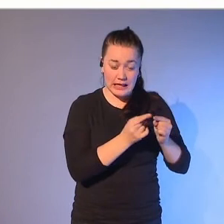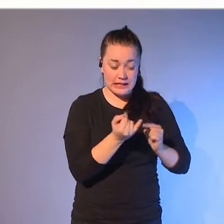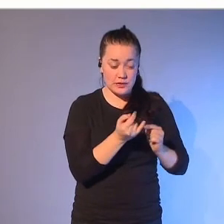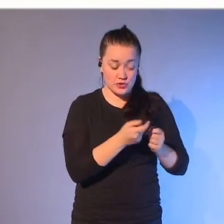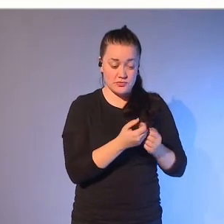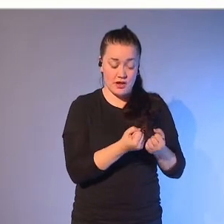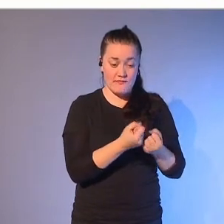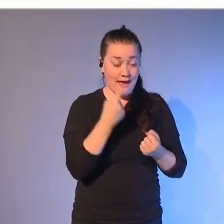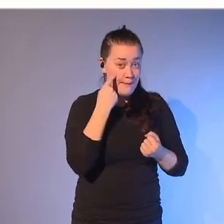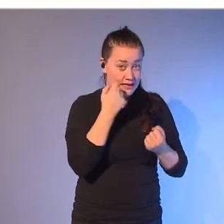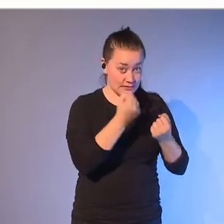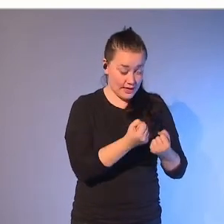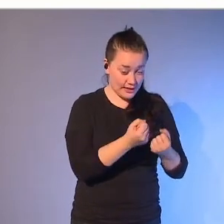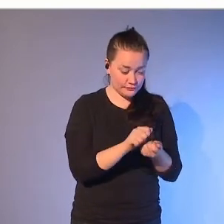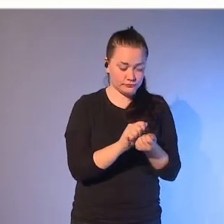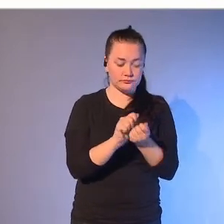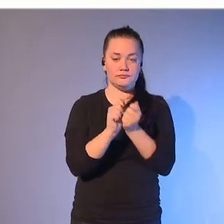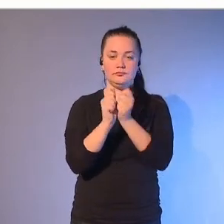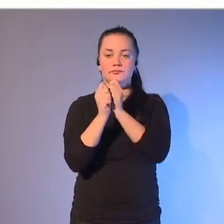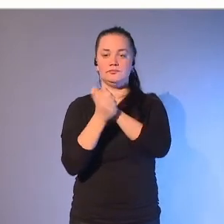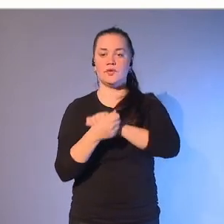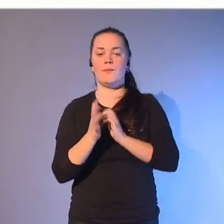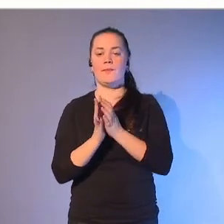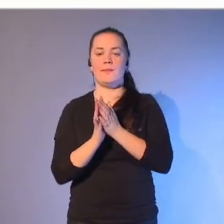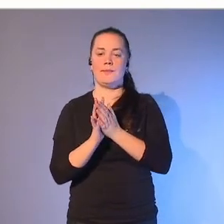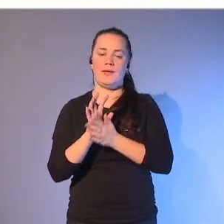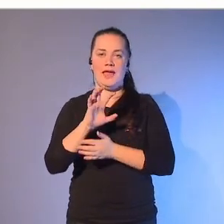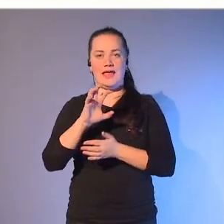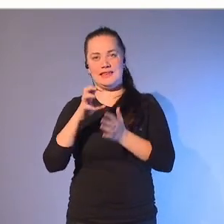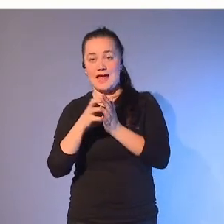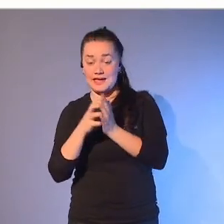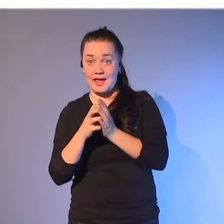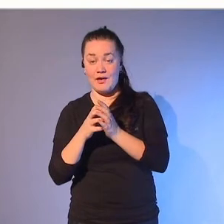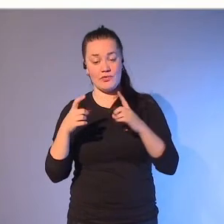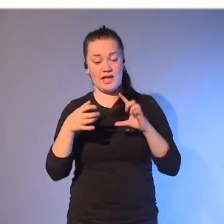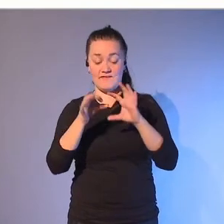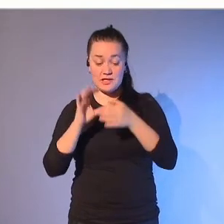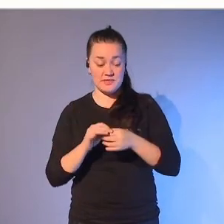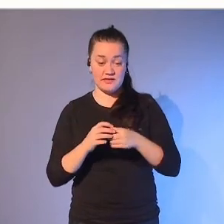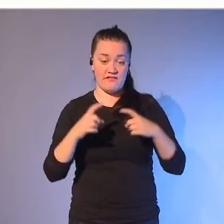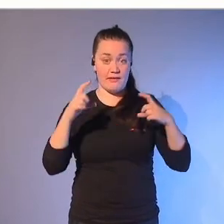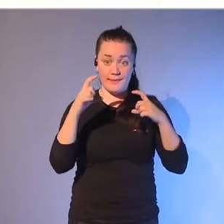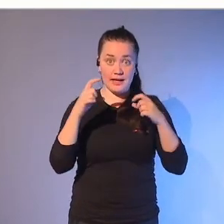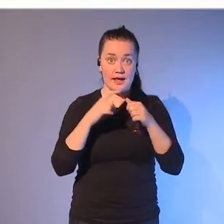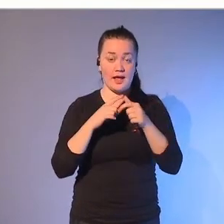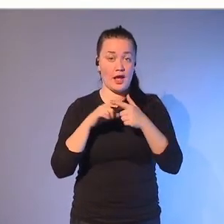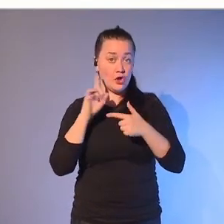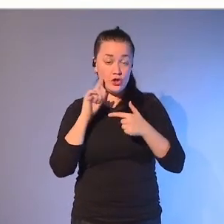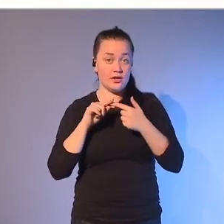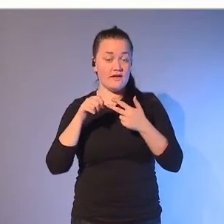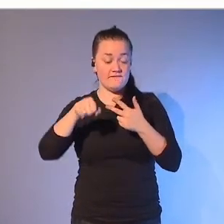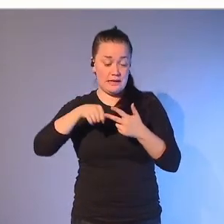skal være meningsbærende, til tegnet, som da kan være sammensatt av bilde, lyd, film. Altså